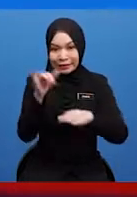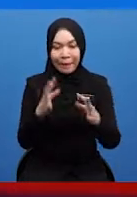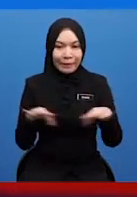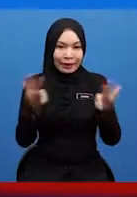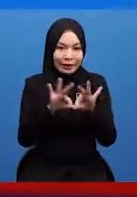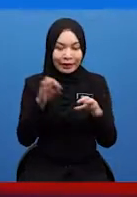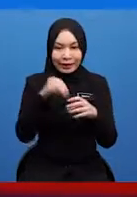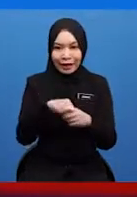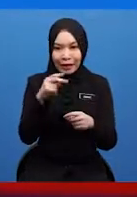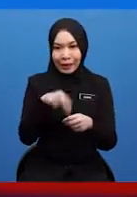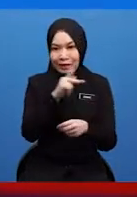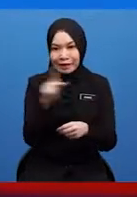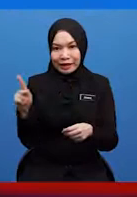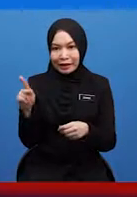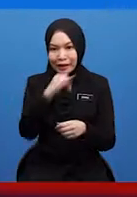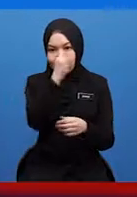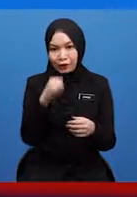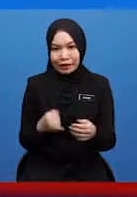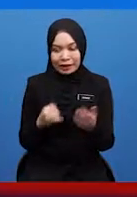penghasilan lukisan silinder.